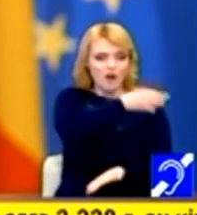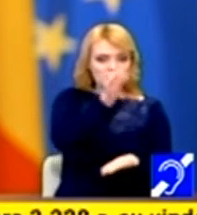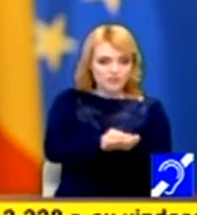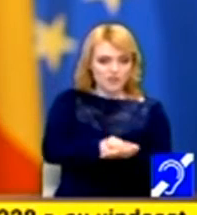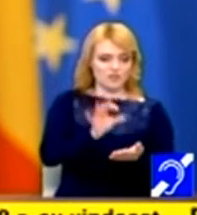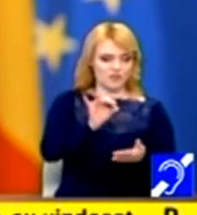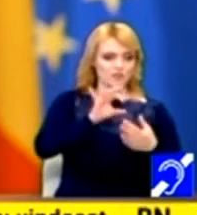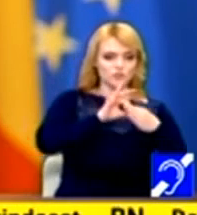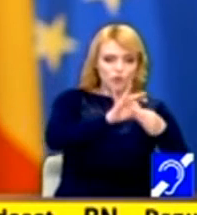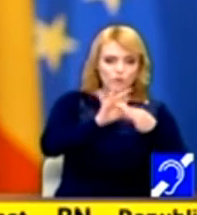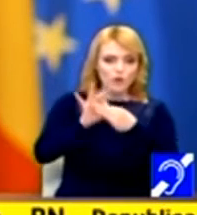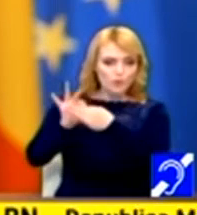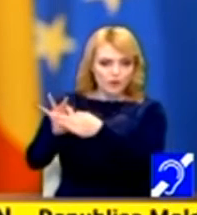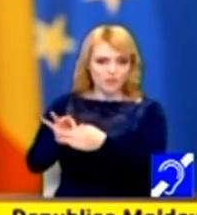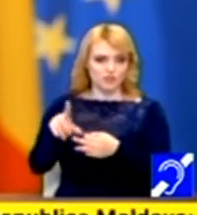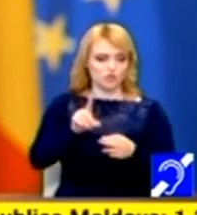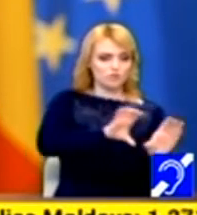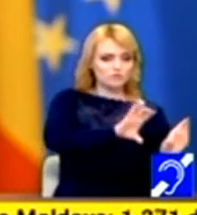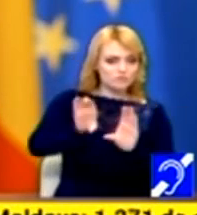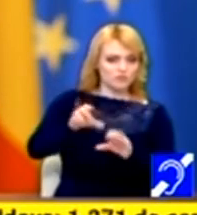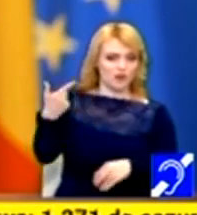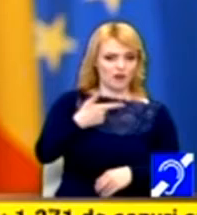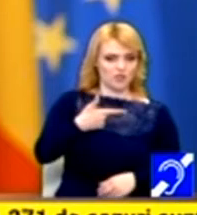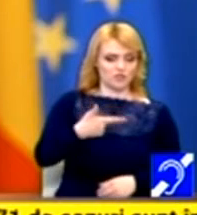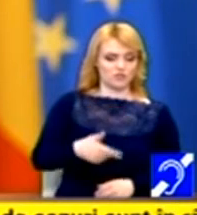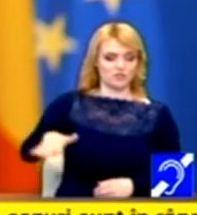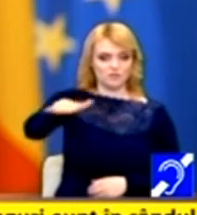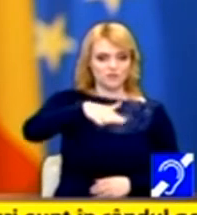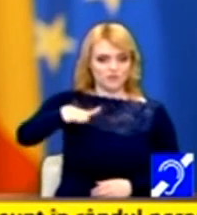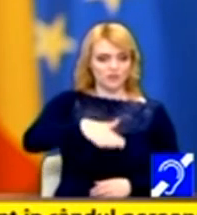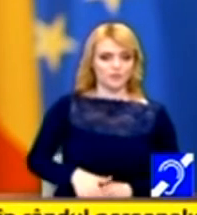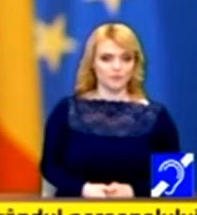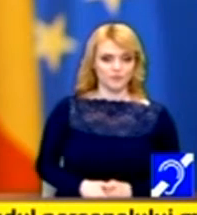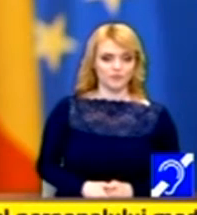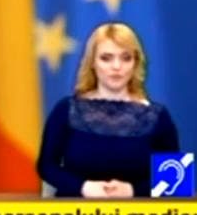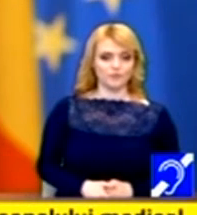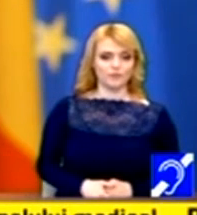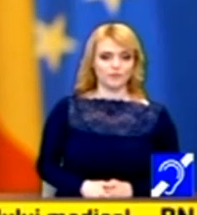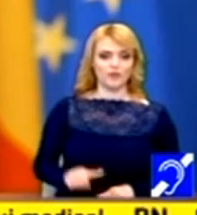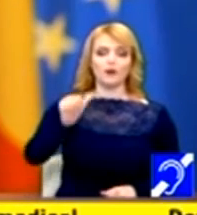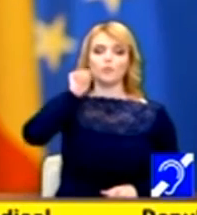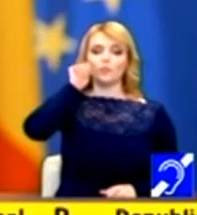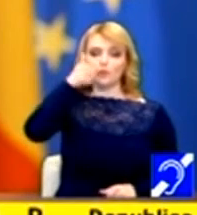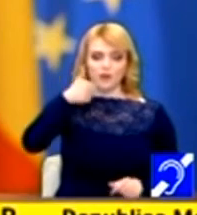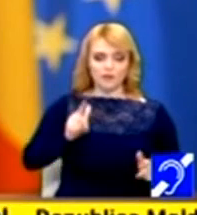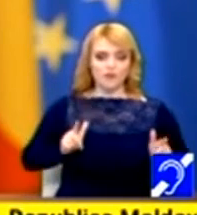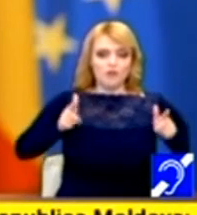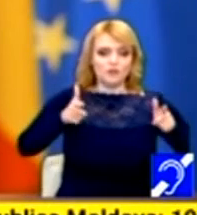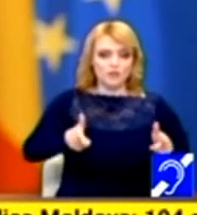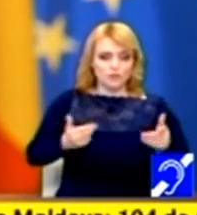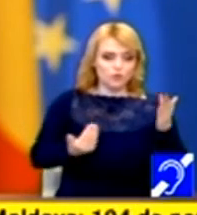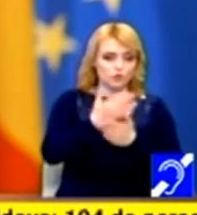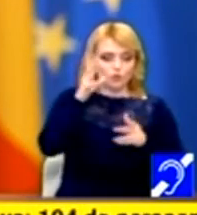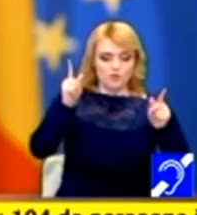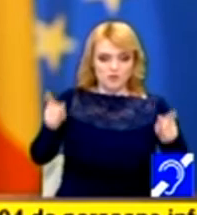să colaboreze pentru a proteja cetățenii. De mâine, intrăm într-o nouă